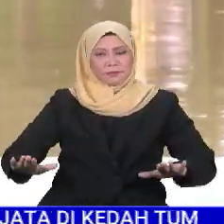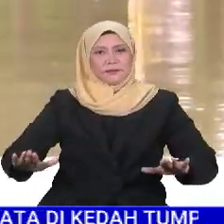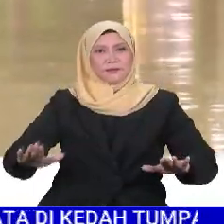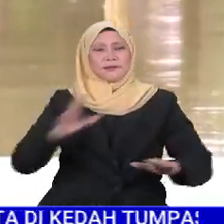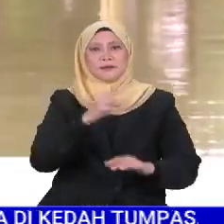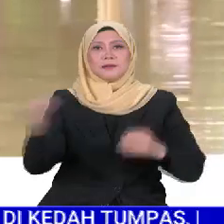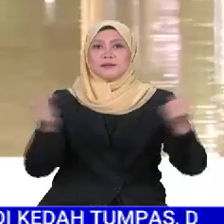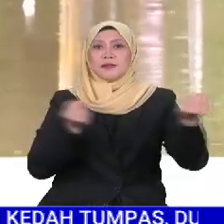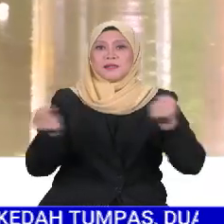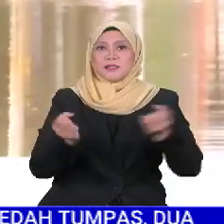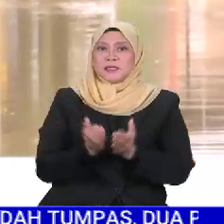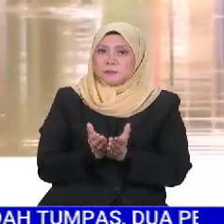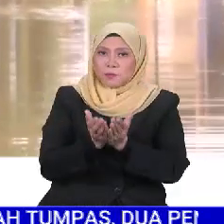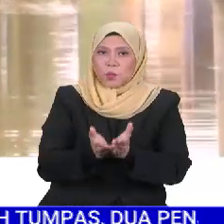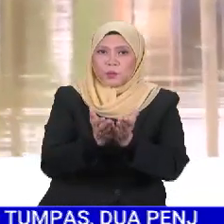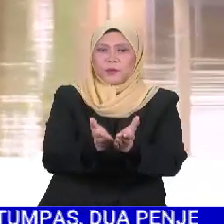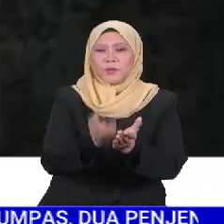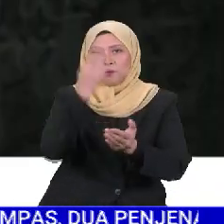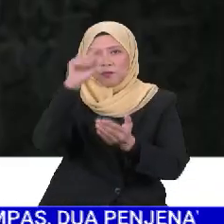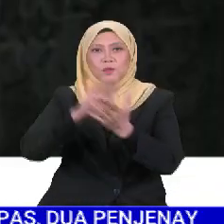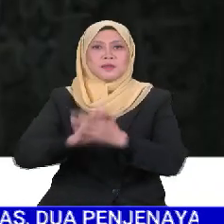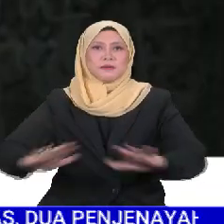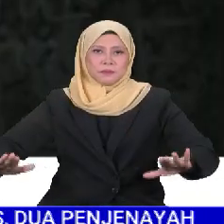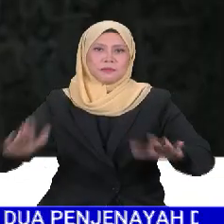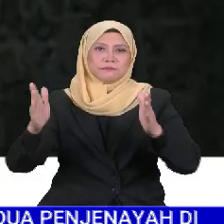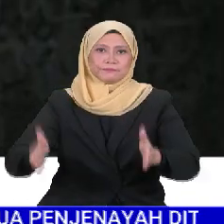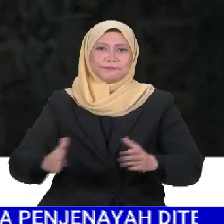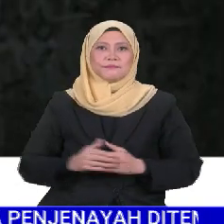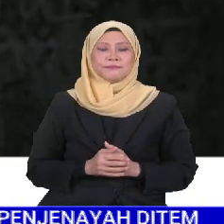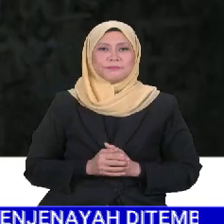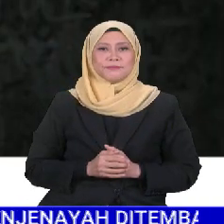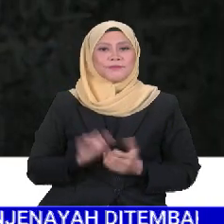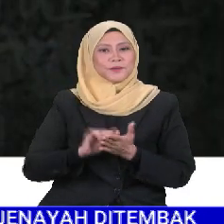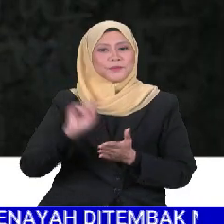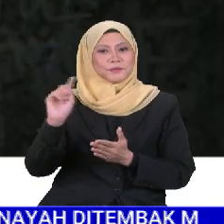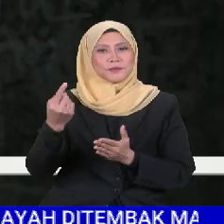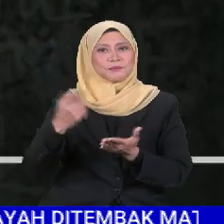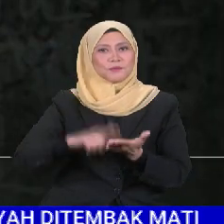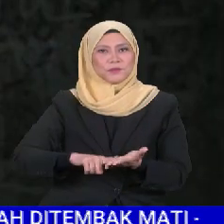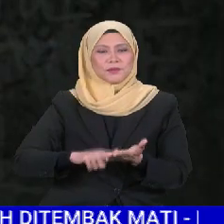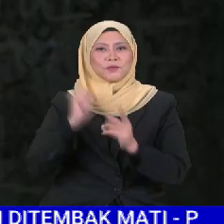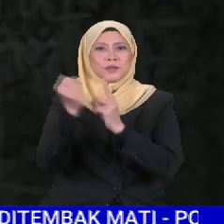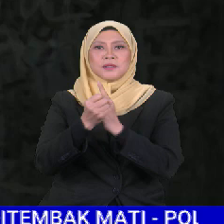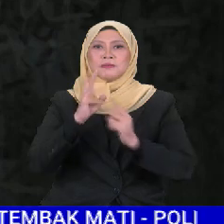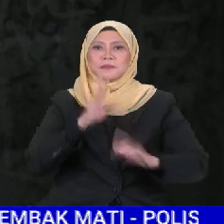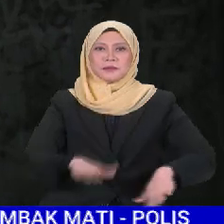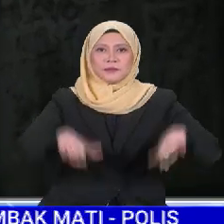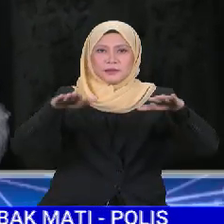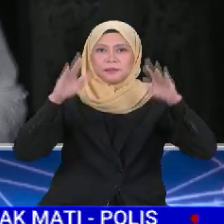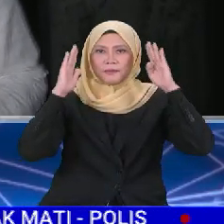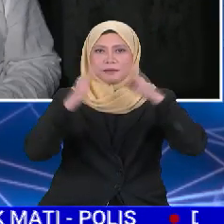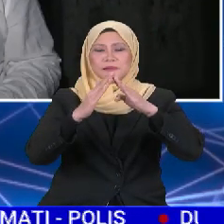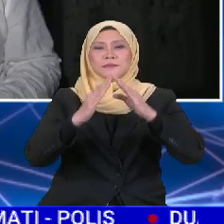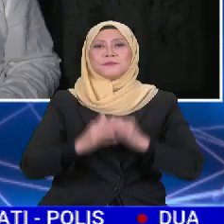serta kenderaan termasuk bot bagi operasi menyelamat kali ini. Baik, saya kira itu saja perkembangan semasa situasi banjir di Pahang ketika ini.